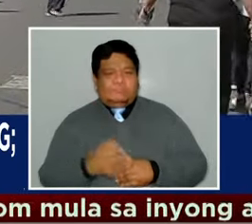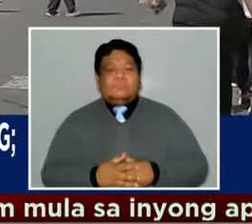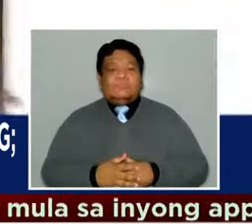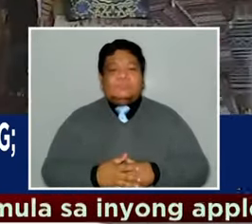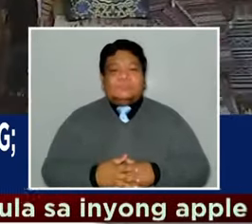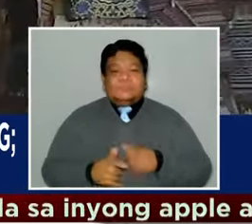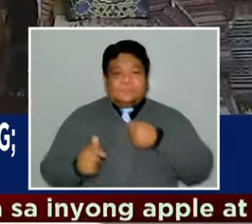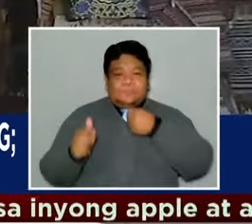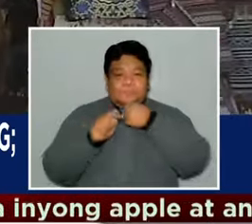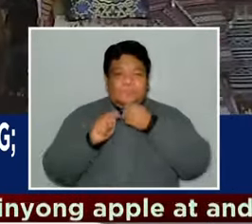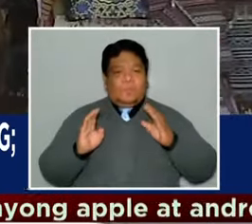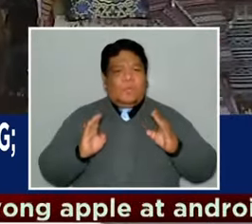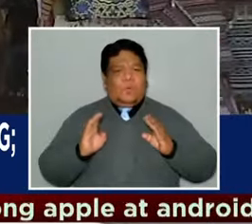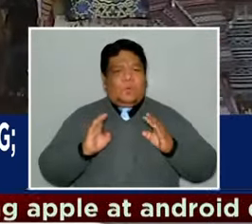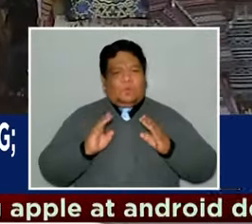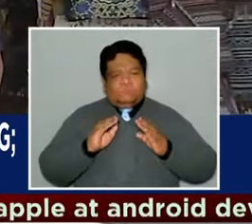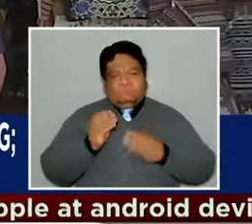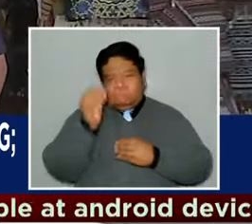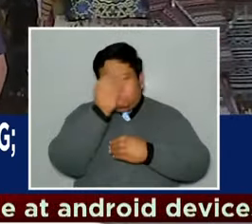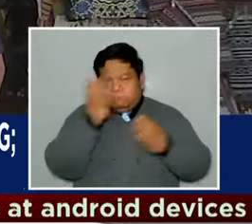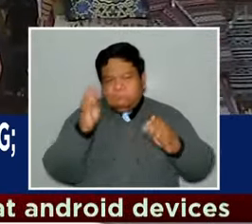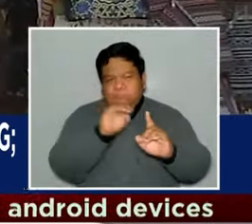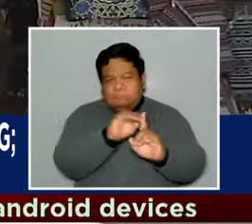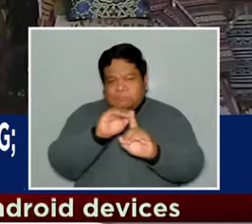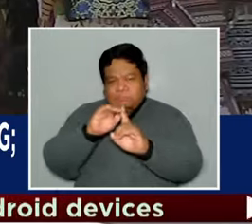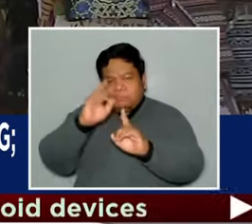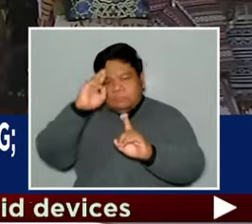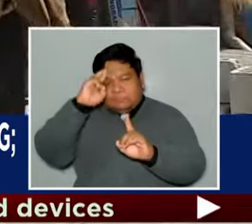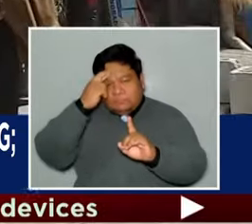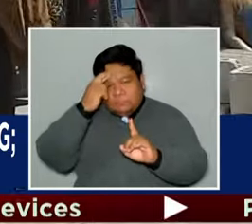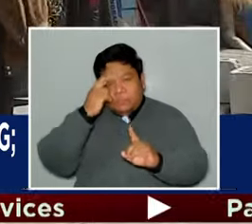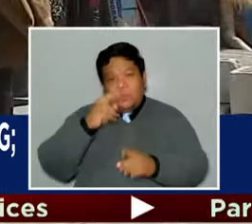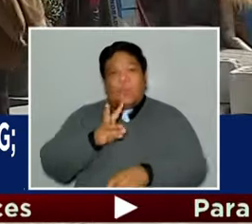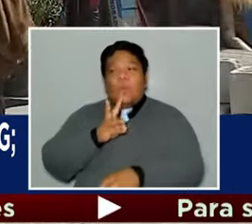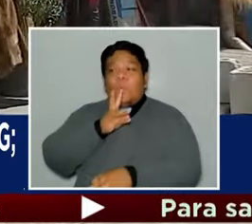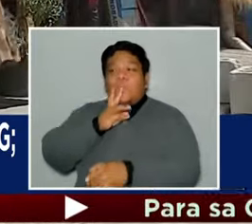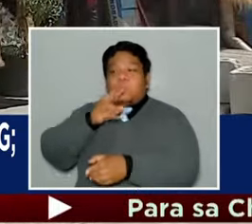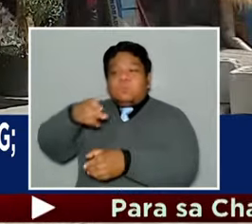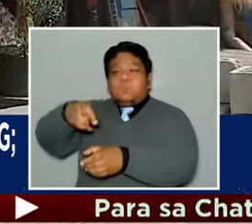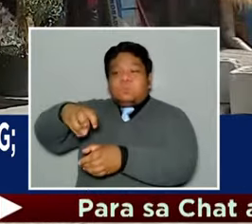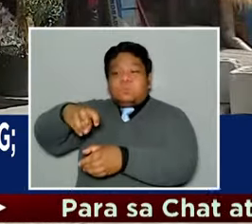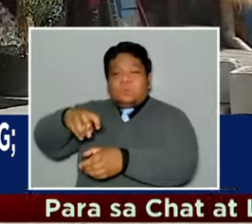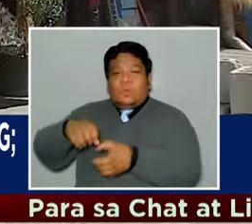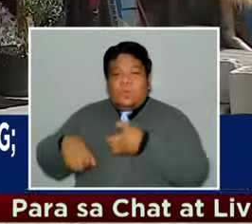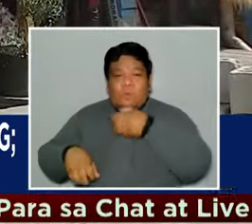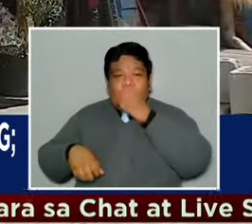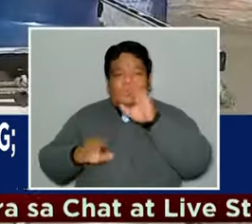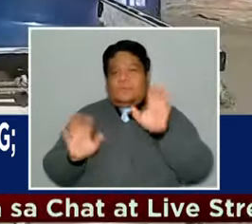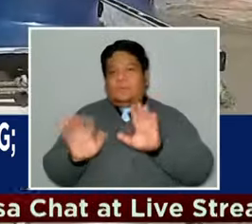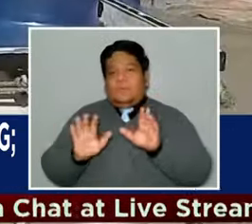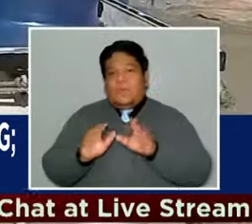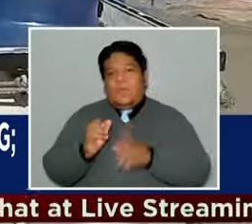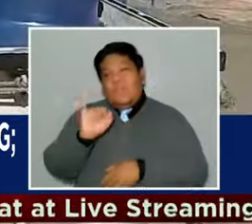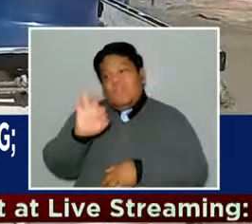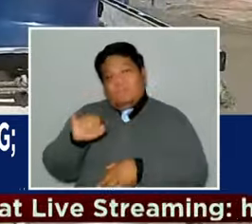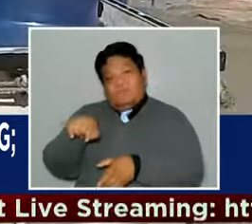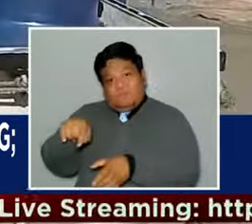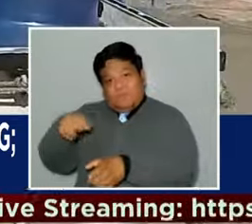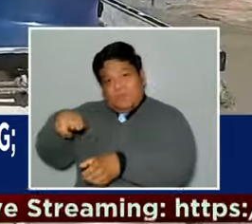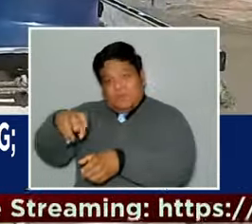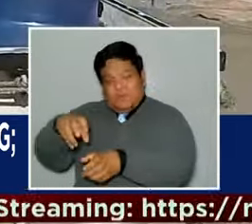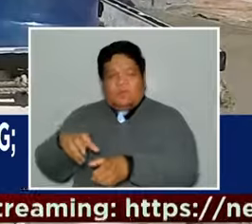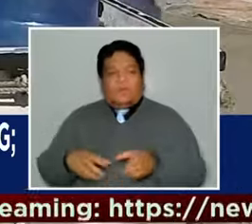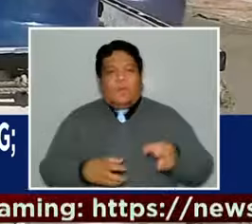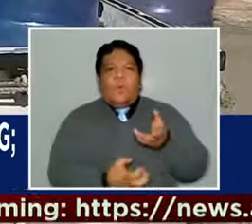nilang paalala sa mga nasa lungsod na huwag na munang uminom ng tap water o kaya pakulan ito bago uminom, pati na ang regular